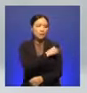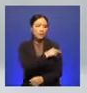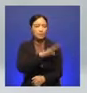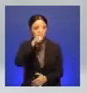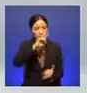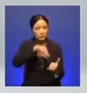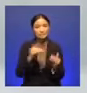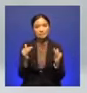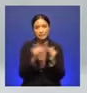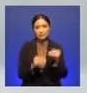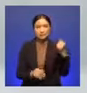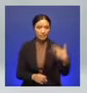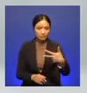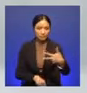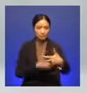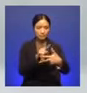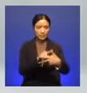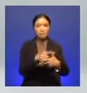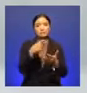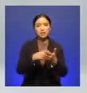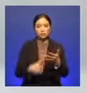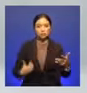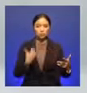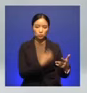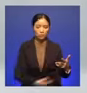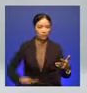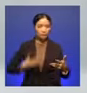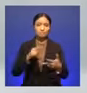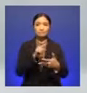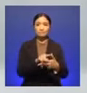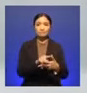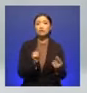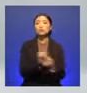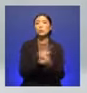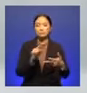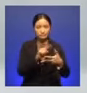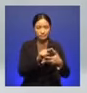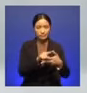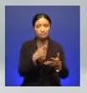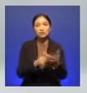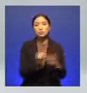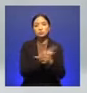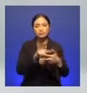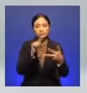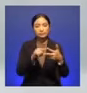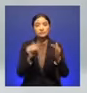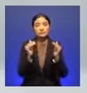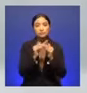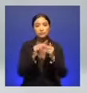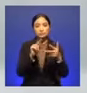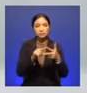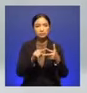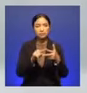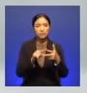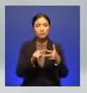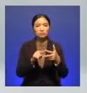น่าจะหมายถึงการรักษาผ่านระบบประกันสุขภาพทั่วหน้าภายใต้ระบบประกันสังคมหรือว่าของสิทธิรักษา